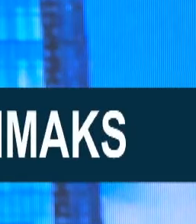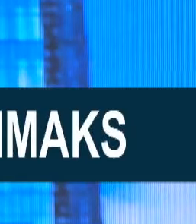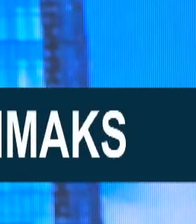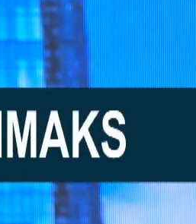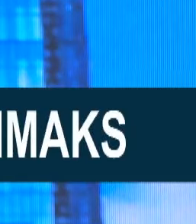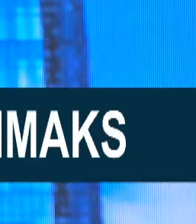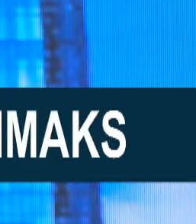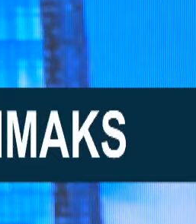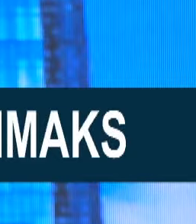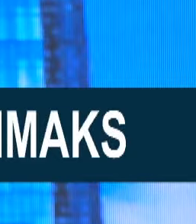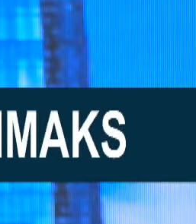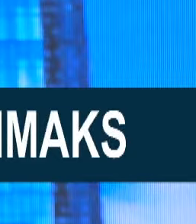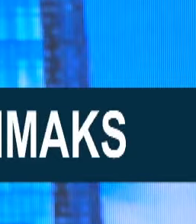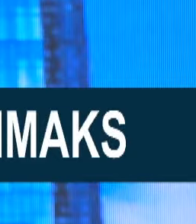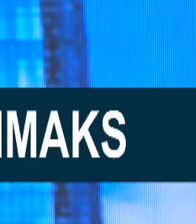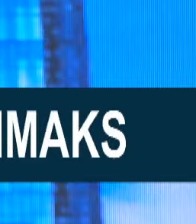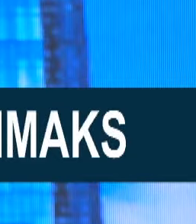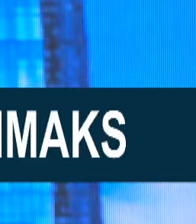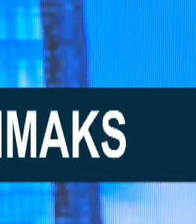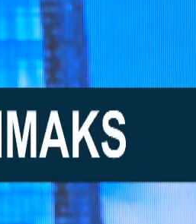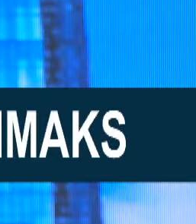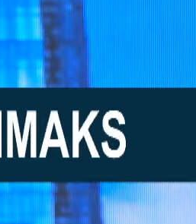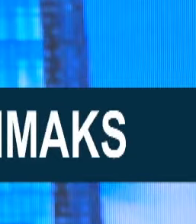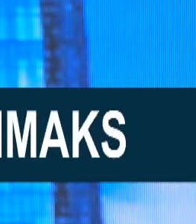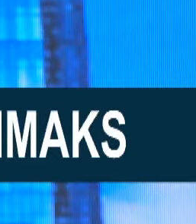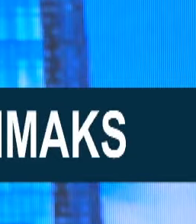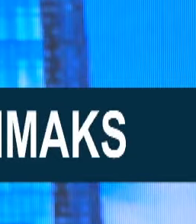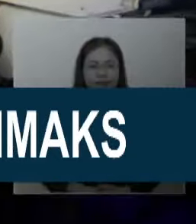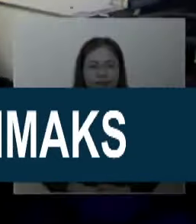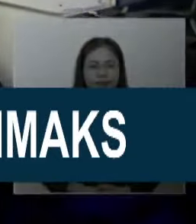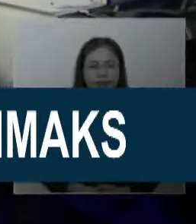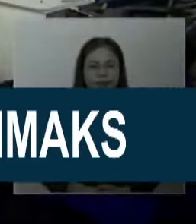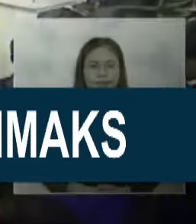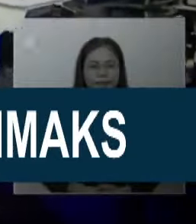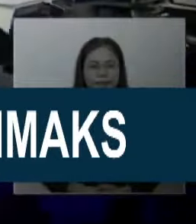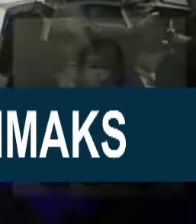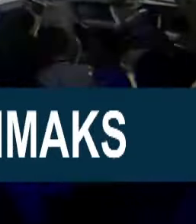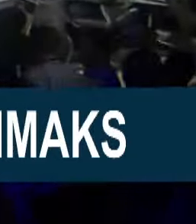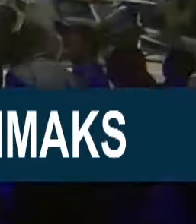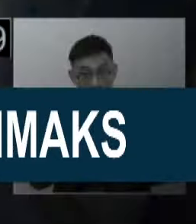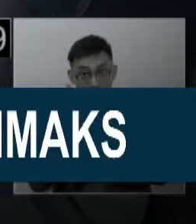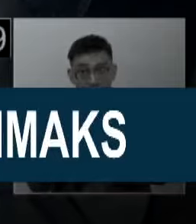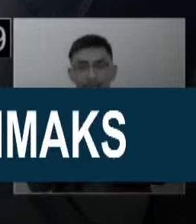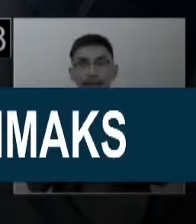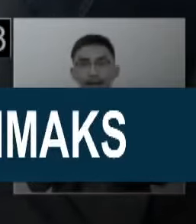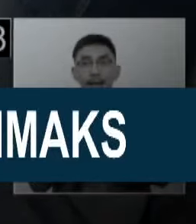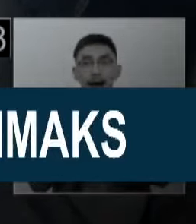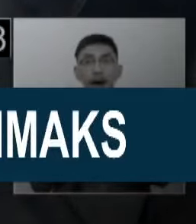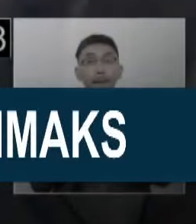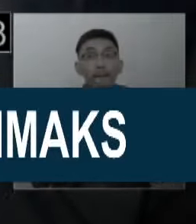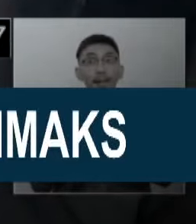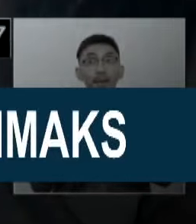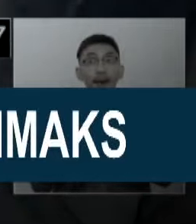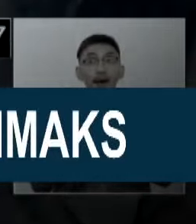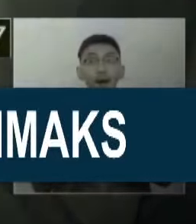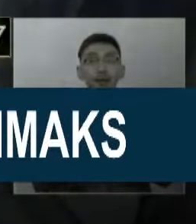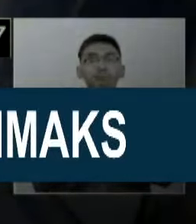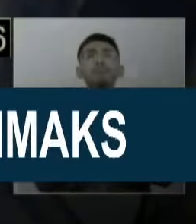argumentasi gagasan seperti yang berlangsung pada 4 debat lainnya. Berapa skor yang Bapak berikan atas